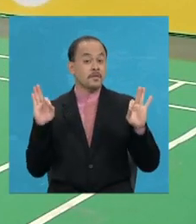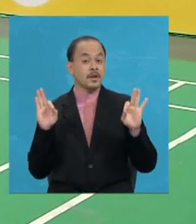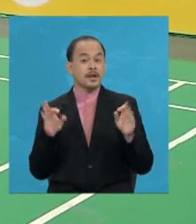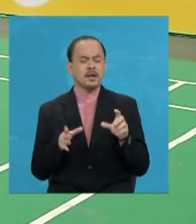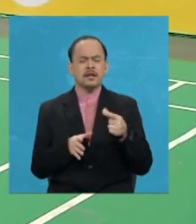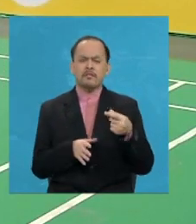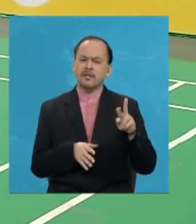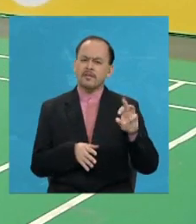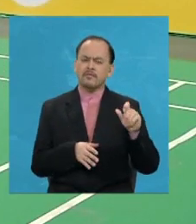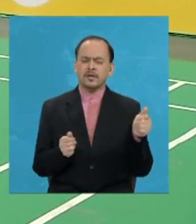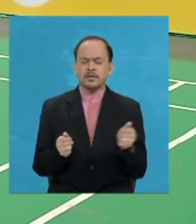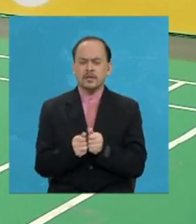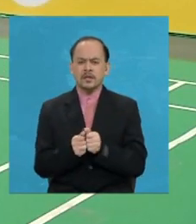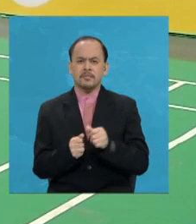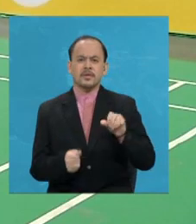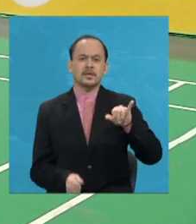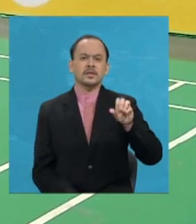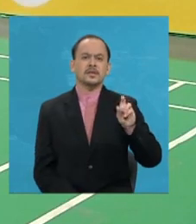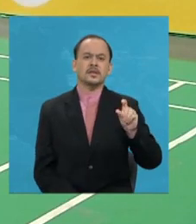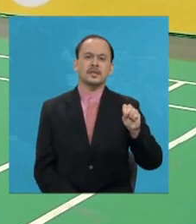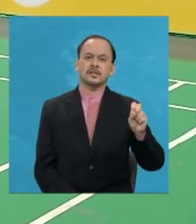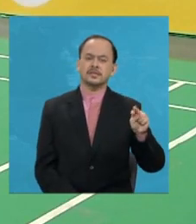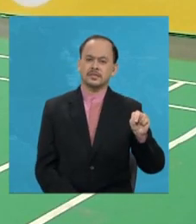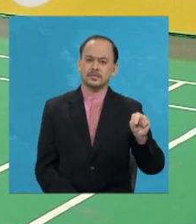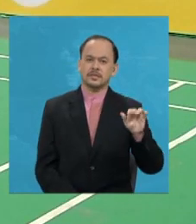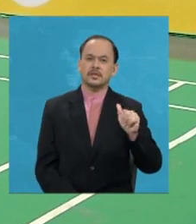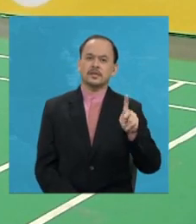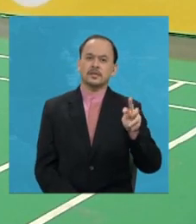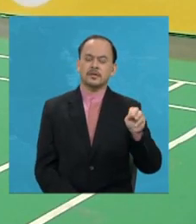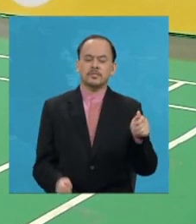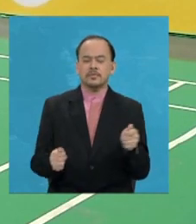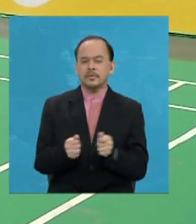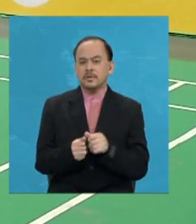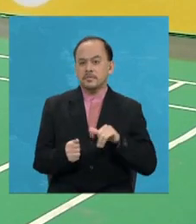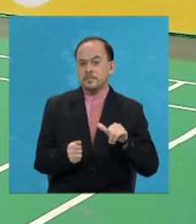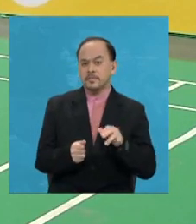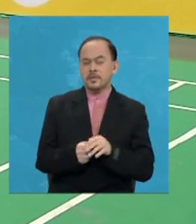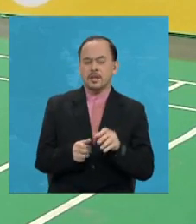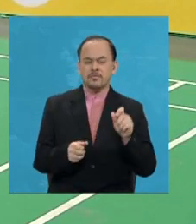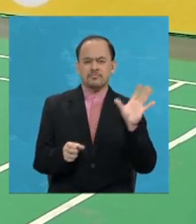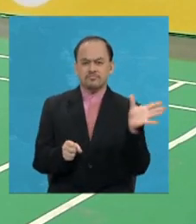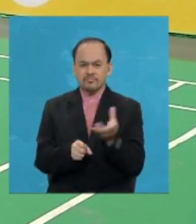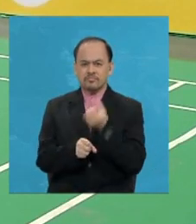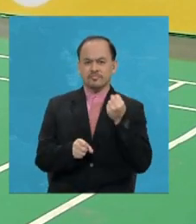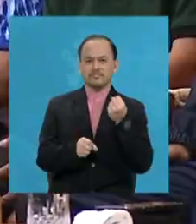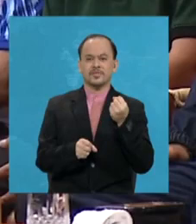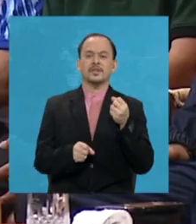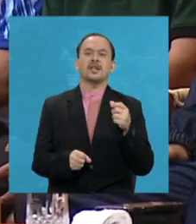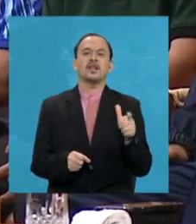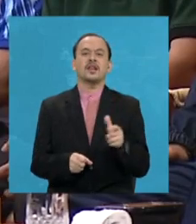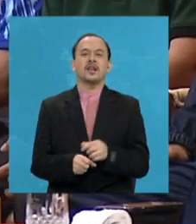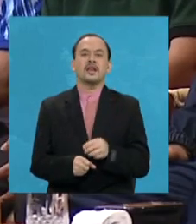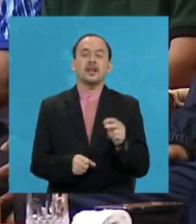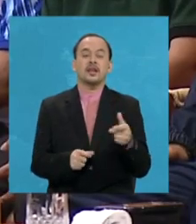berpasangan dengan Jason Chung Minten yang teramat mulia dengan pasangannya menewaskan Hansen Lie seng dan